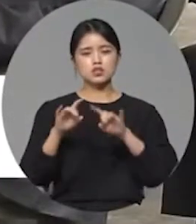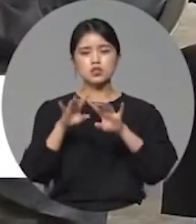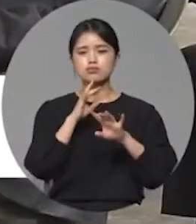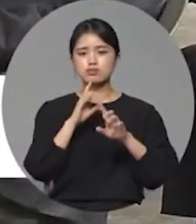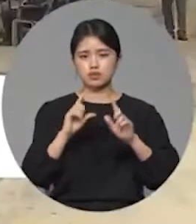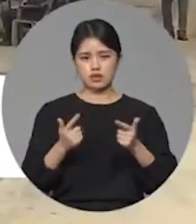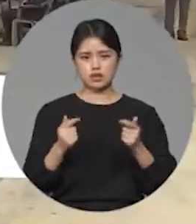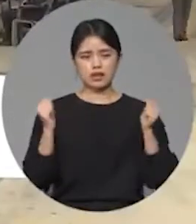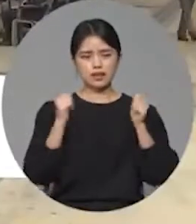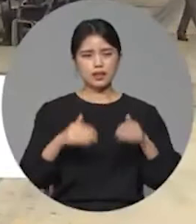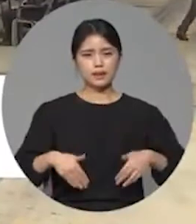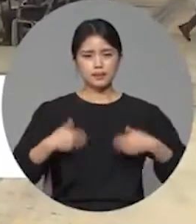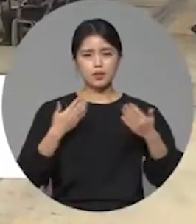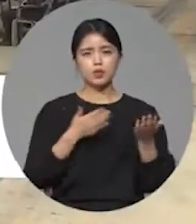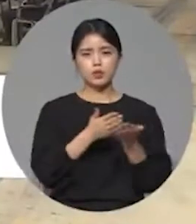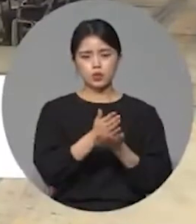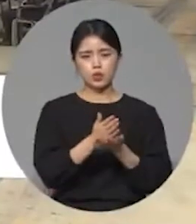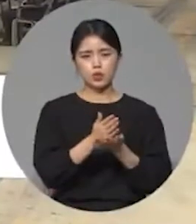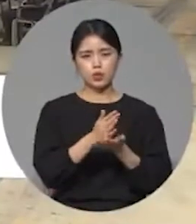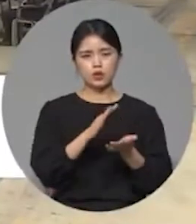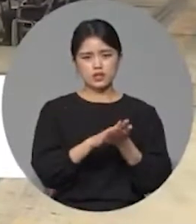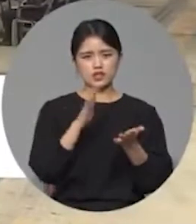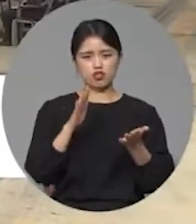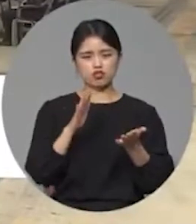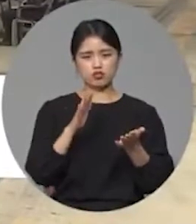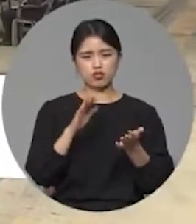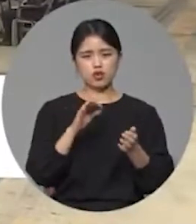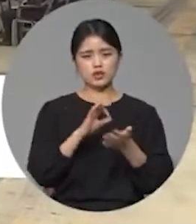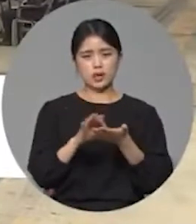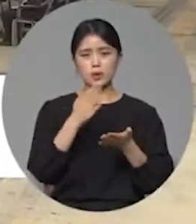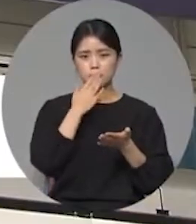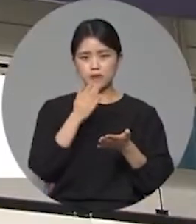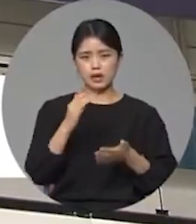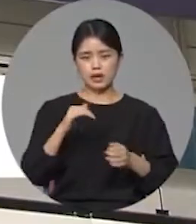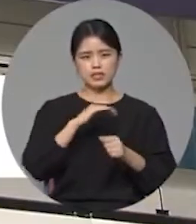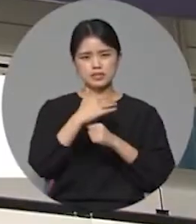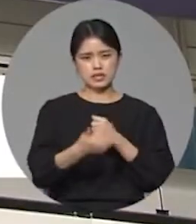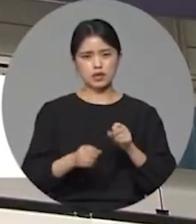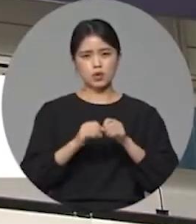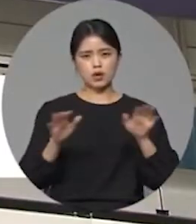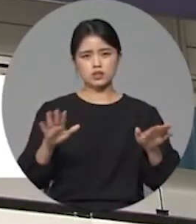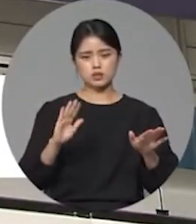아니라 냉난방용 열까지 공급이 가능한데 세계적으로